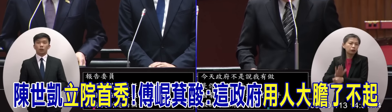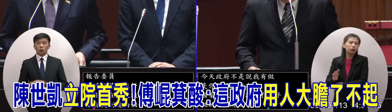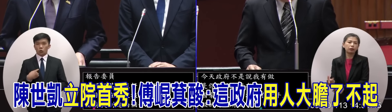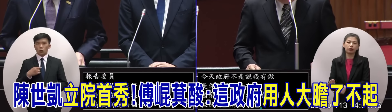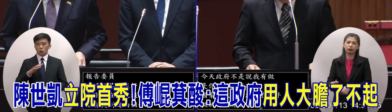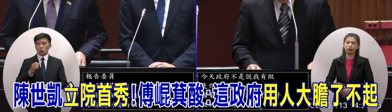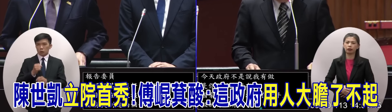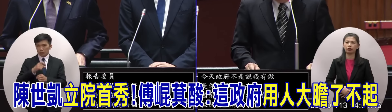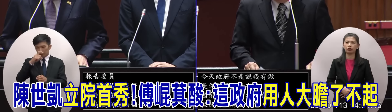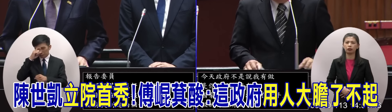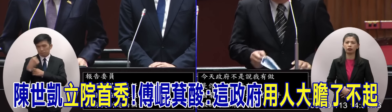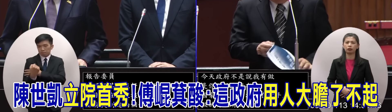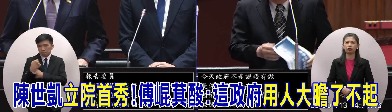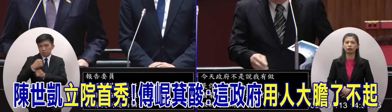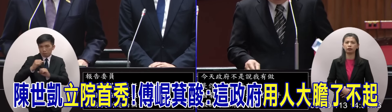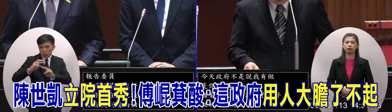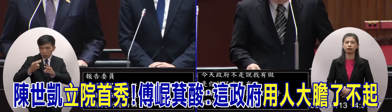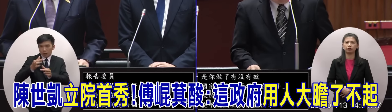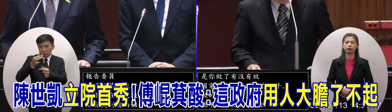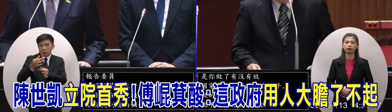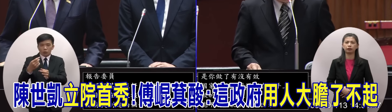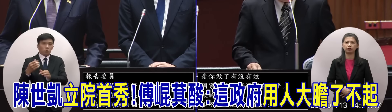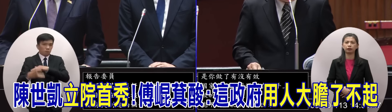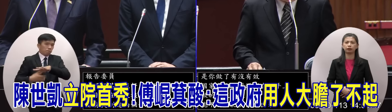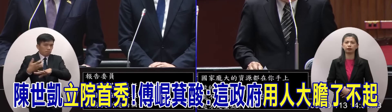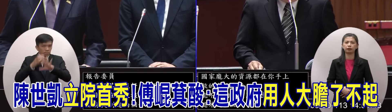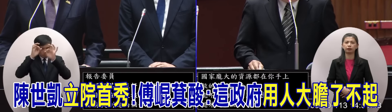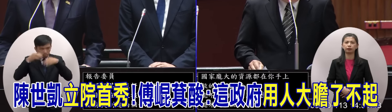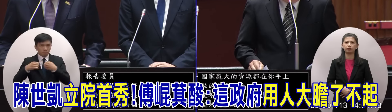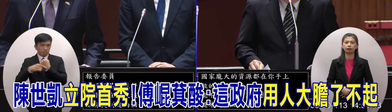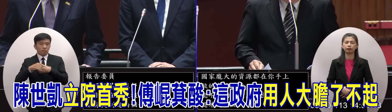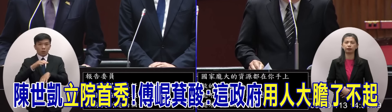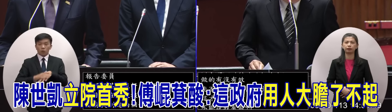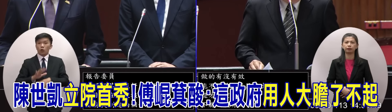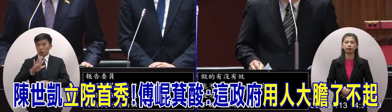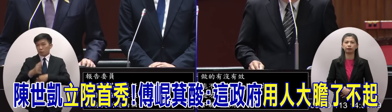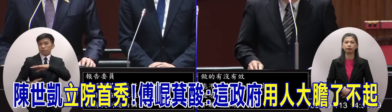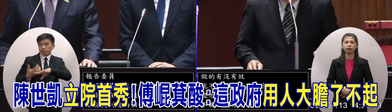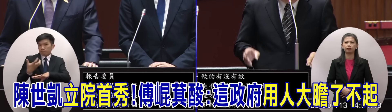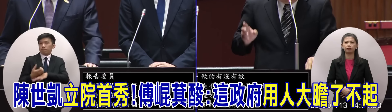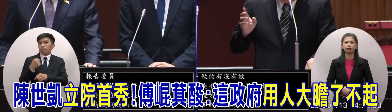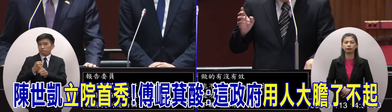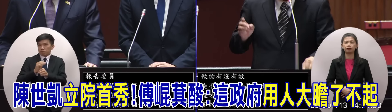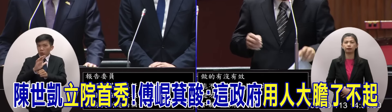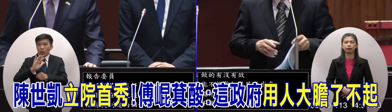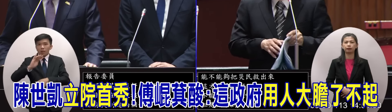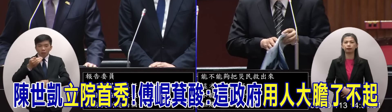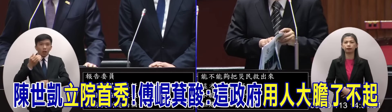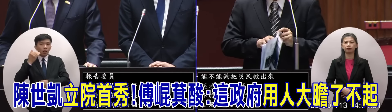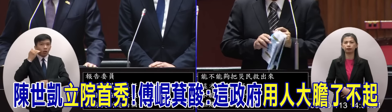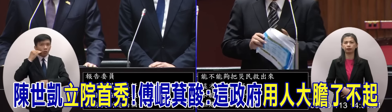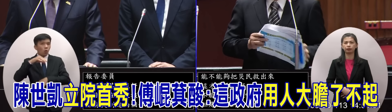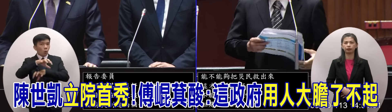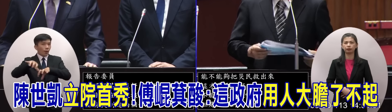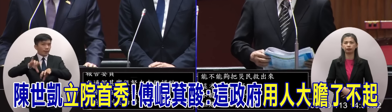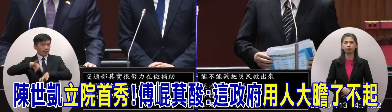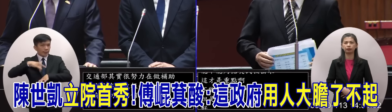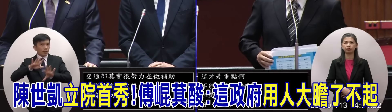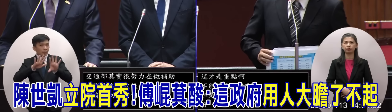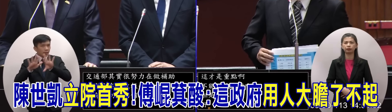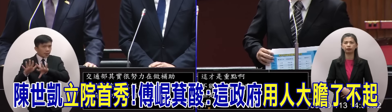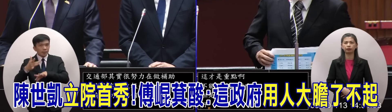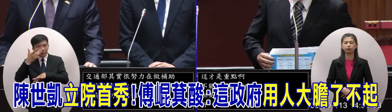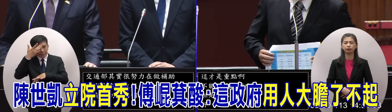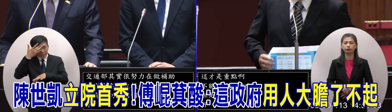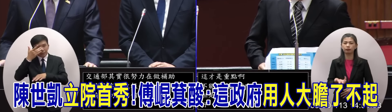到更快、更多、更好，我当然愿意全力的来检讨。那我们是全力在做，但是有很多自然的状况啊，很阻碍我们